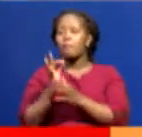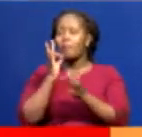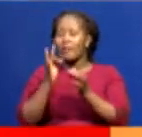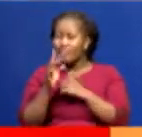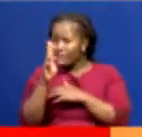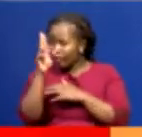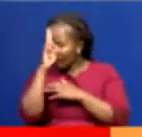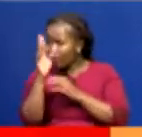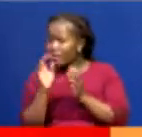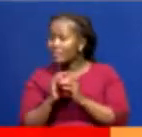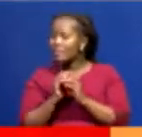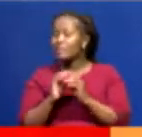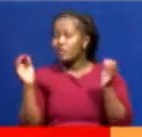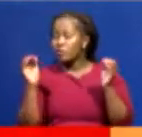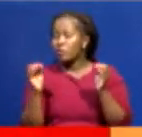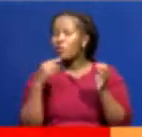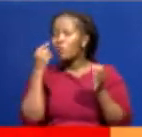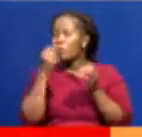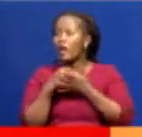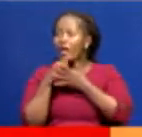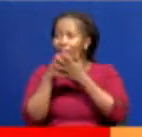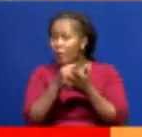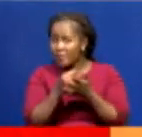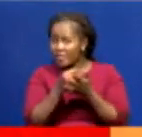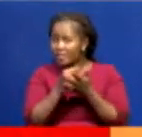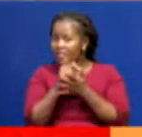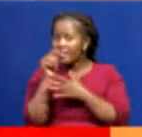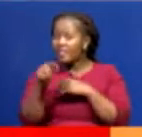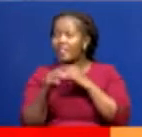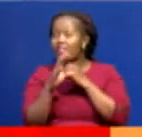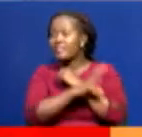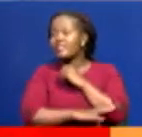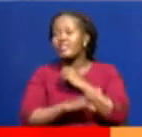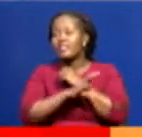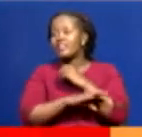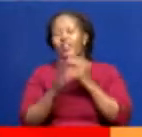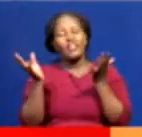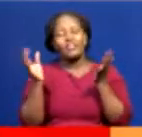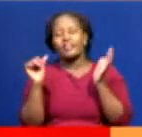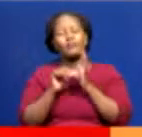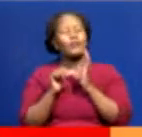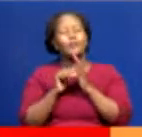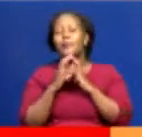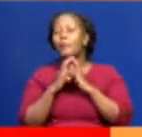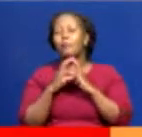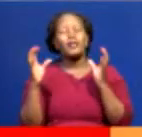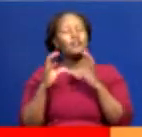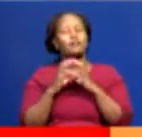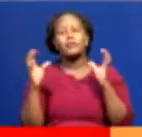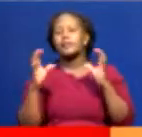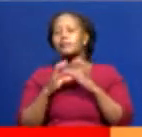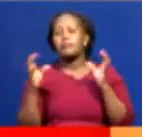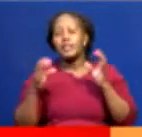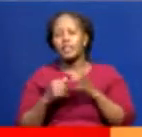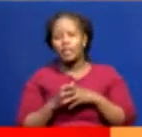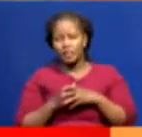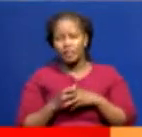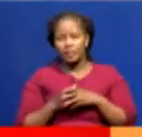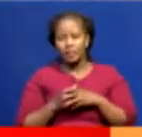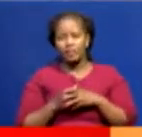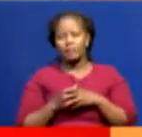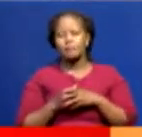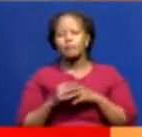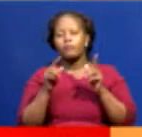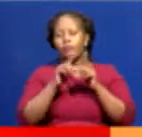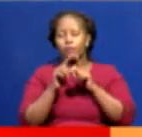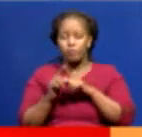polisi wanasaidia hii nchi leo, mimi na wewe hatungekuwa hapa. I am telling you,